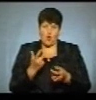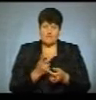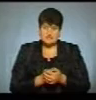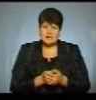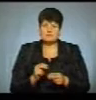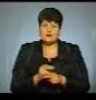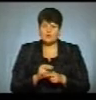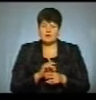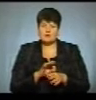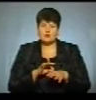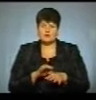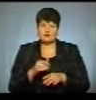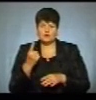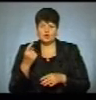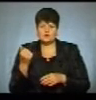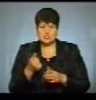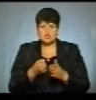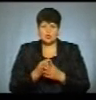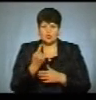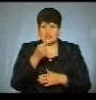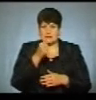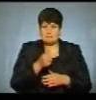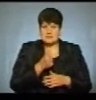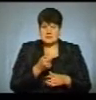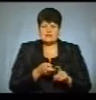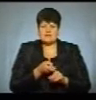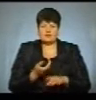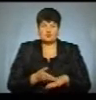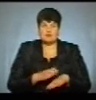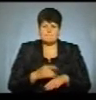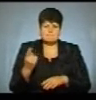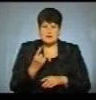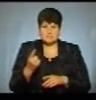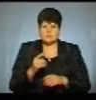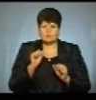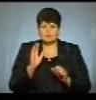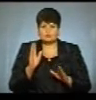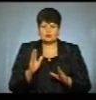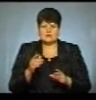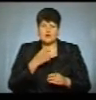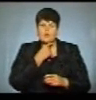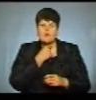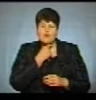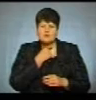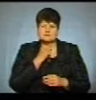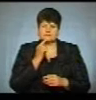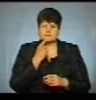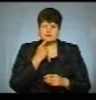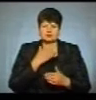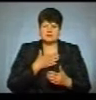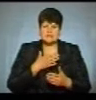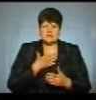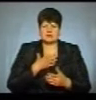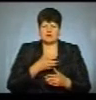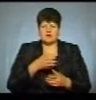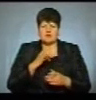триває від 1 тижня до понад місяця, залежно від ускладнення. Першими ознаками можуть бути запалення горла, утруднення дихання і ковтання,